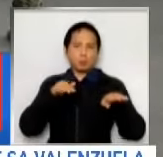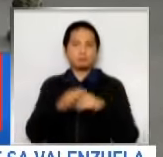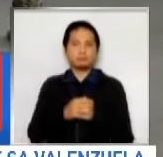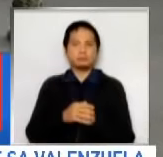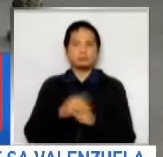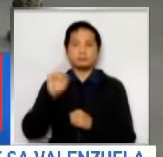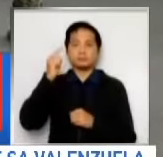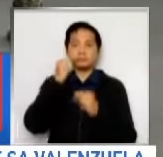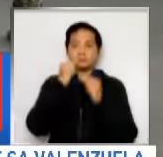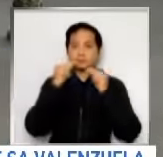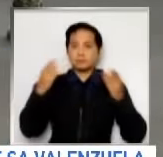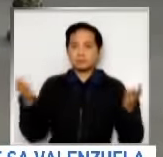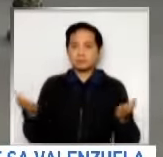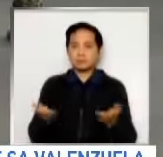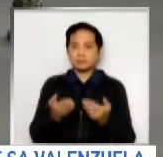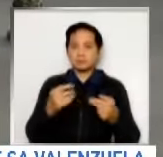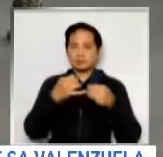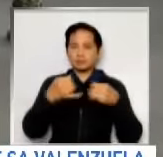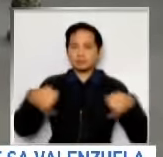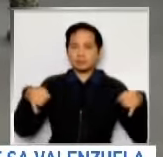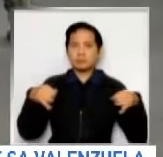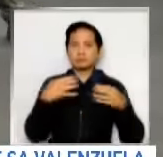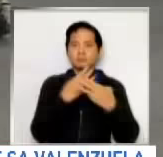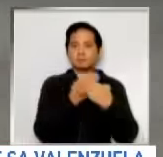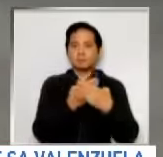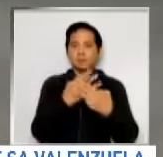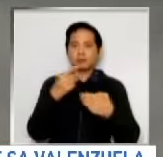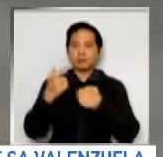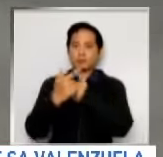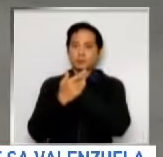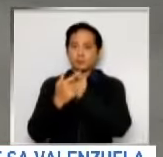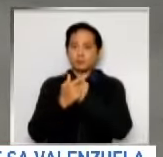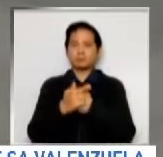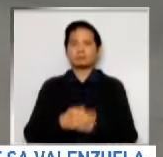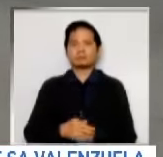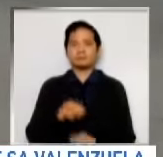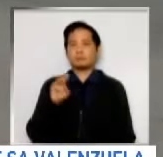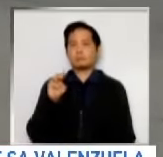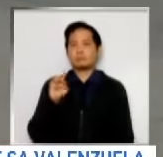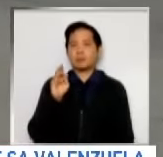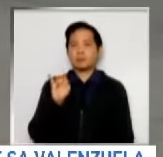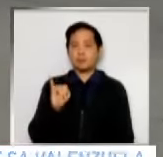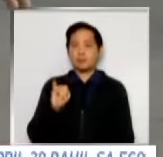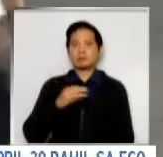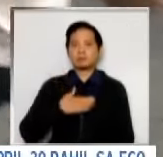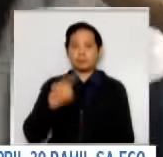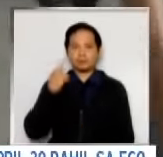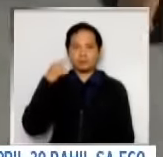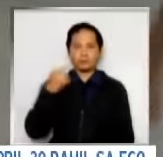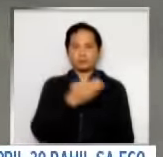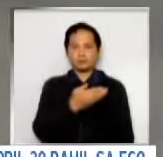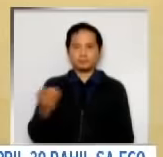sa boundary ng Muntinlupa at Laguna. May Bermudez, Buong Puso, para sa Pilipino.